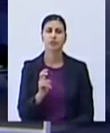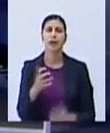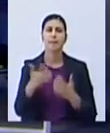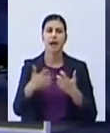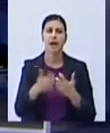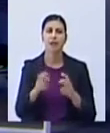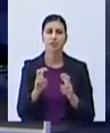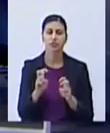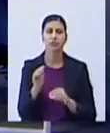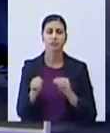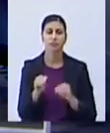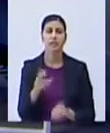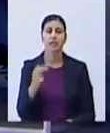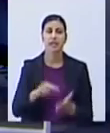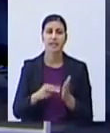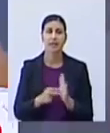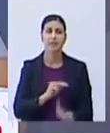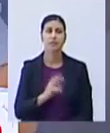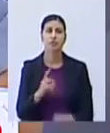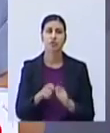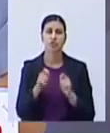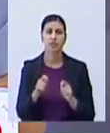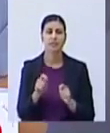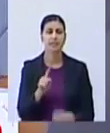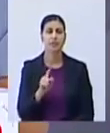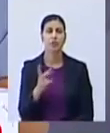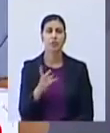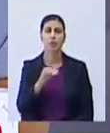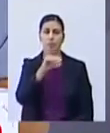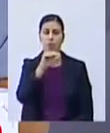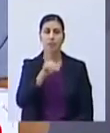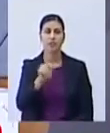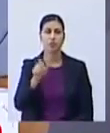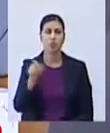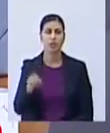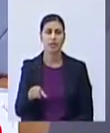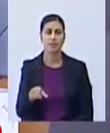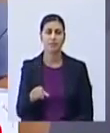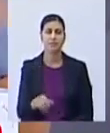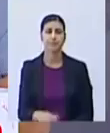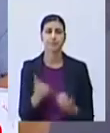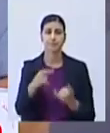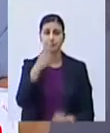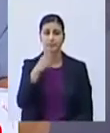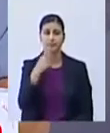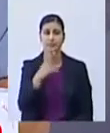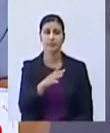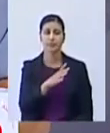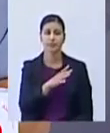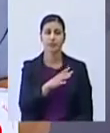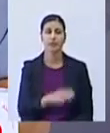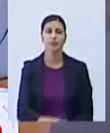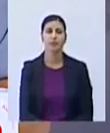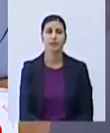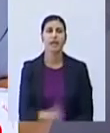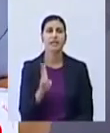განადგურების ურბანული დაგეგმარების სამსახური უნდა შეიქმნას, არა, უნდა შეიქმნას პროფესიონალებისგან, ხალხო. აი ახლა წეგამსაუბრობდით, გარეთ საუბრობდით,